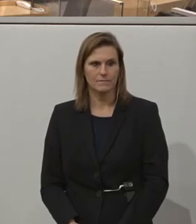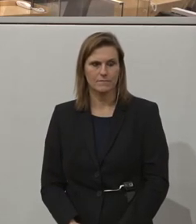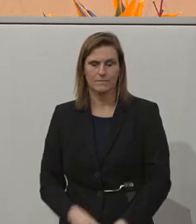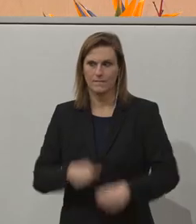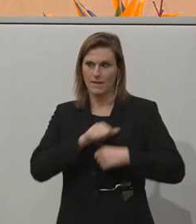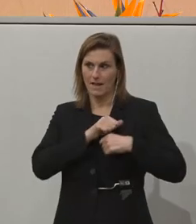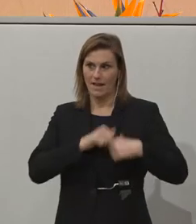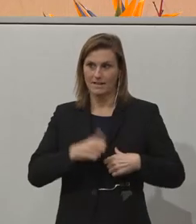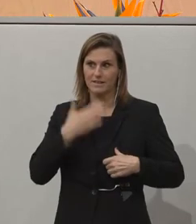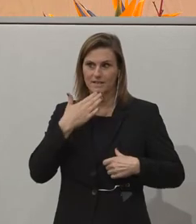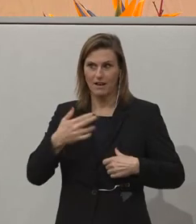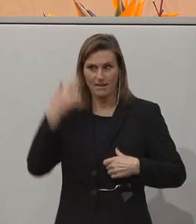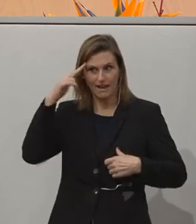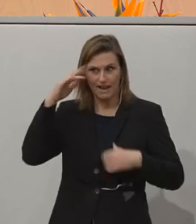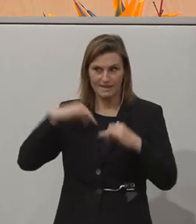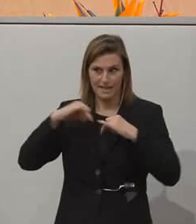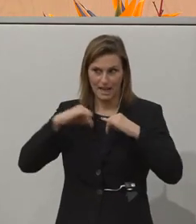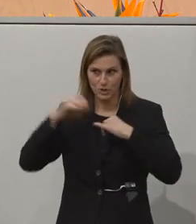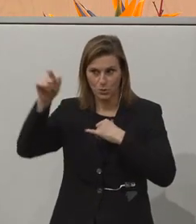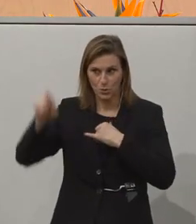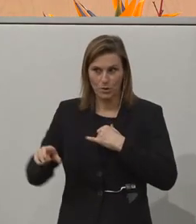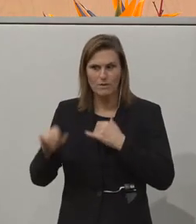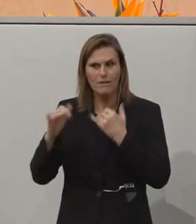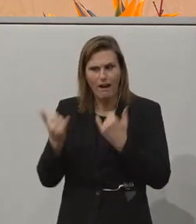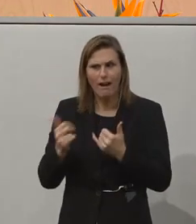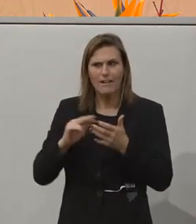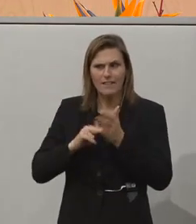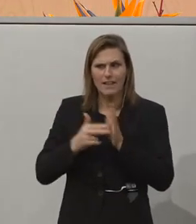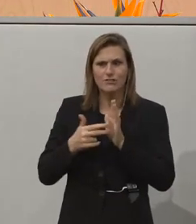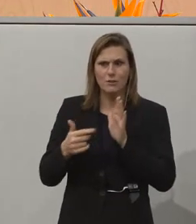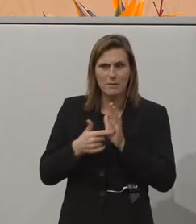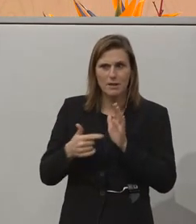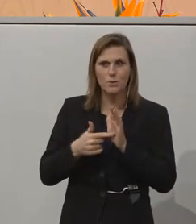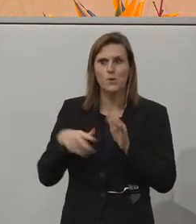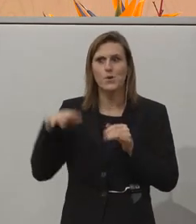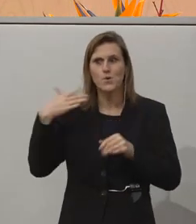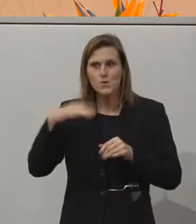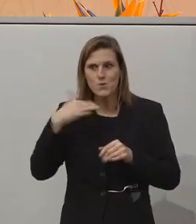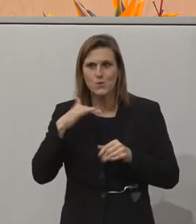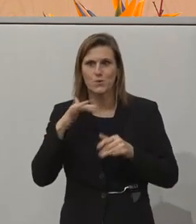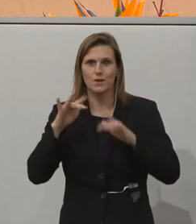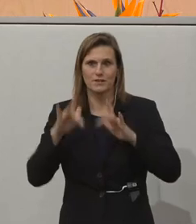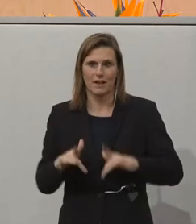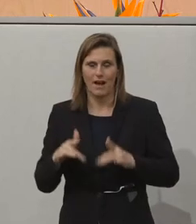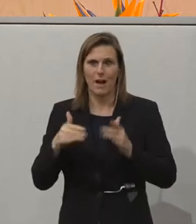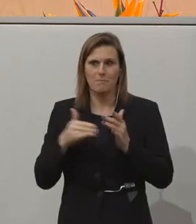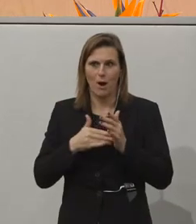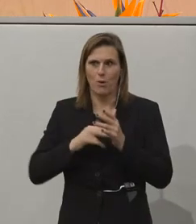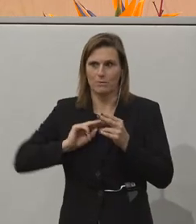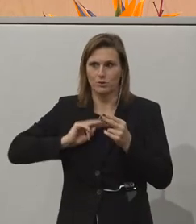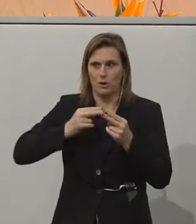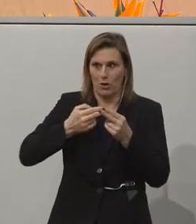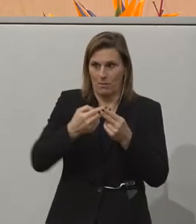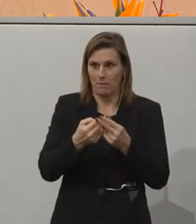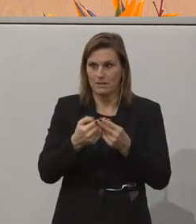Herzlichen Dank, Herr Direktor. Ja, die technischen Umstände, die machen es notwendig, dass man sich anpasst, dass man